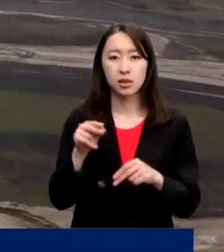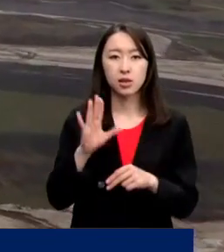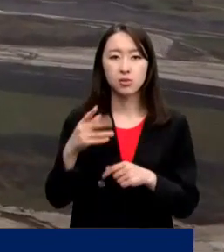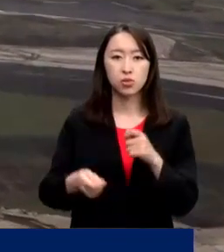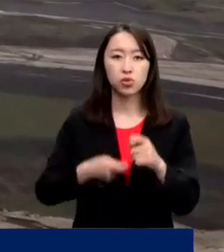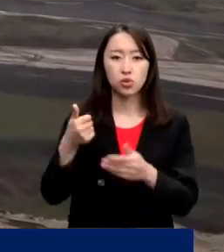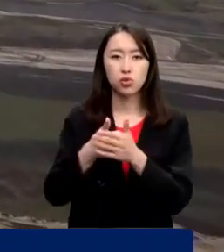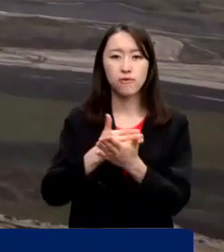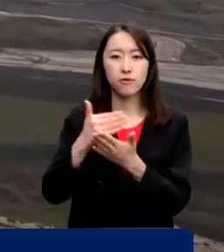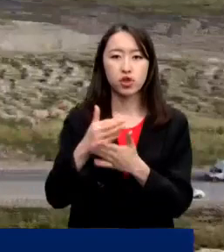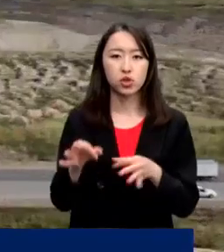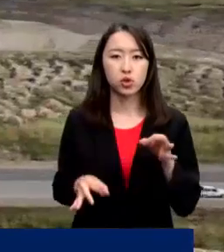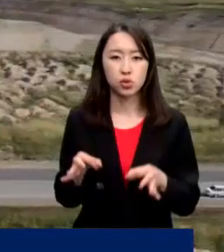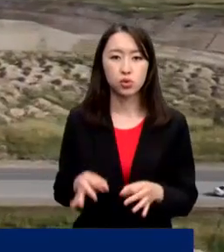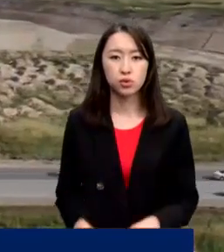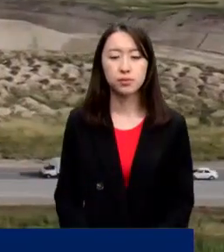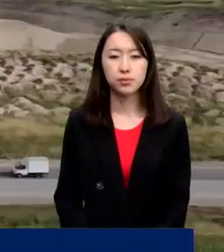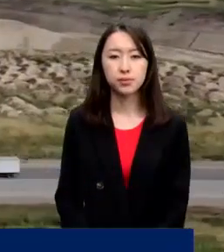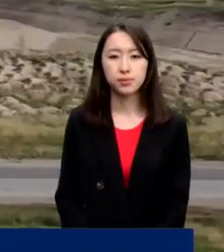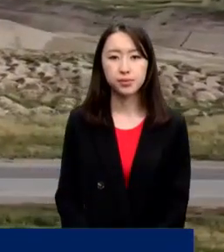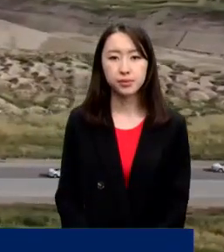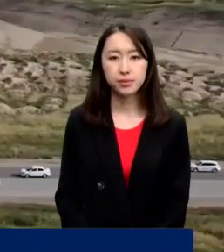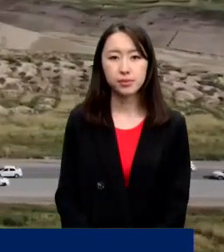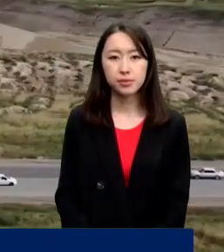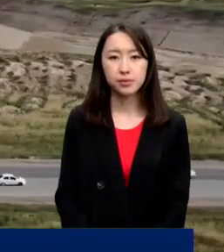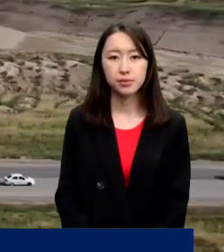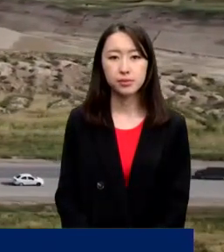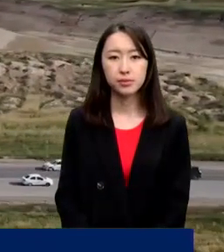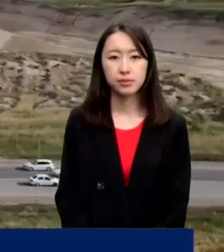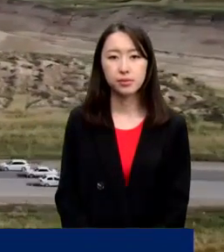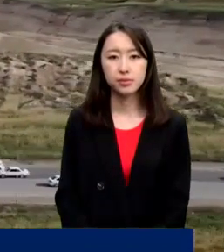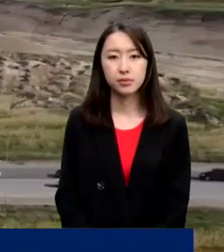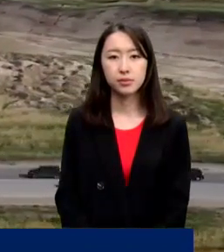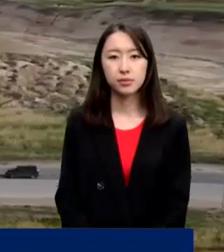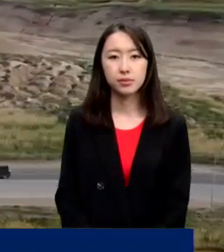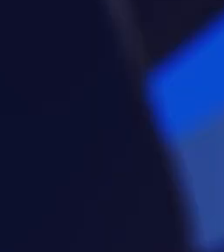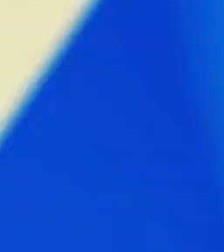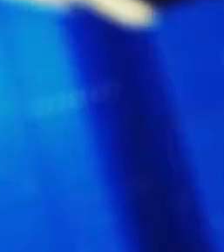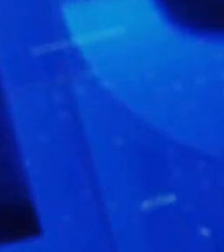Верховного суда. Дильмурат Муталипов, Рашид Шукуралиев, Атамекен Бизнес.